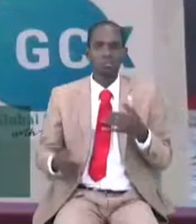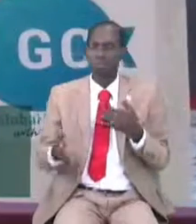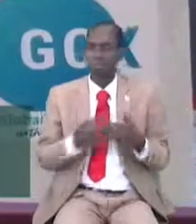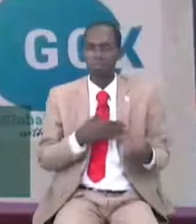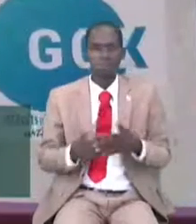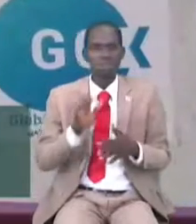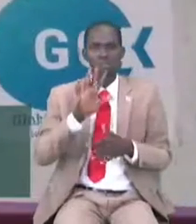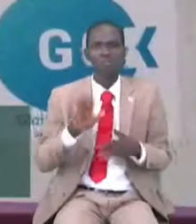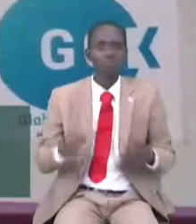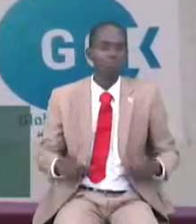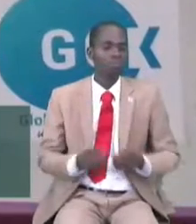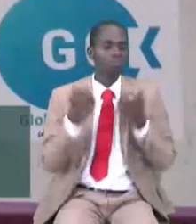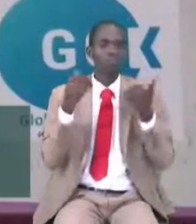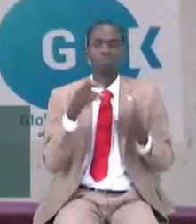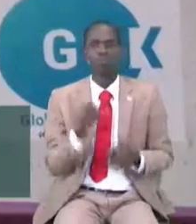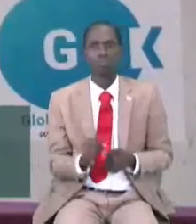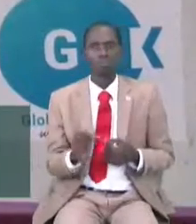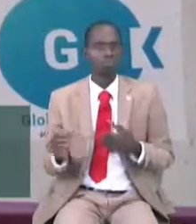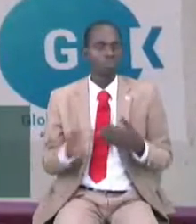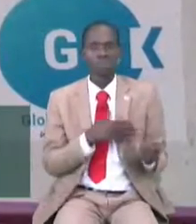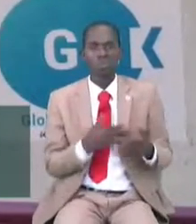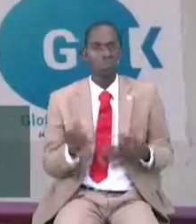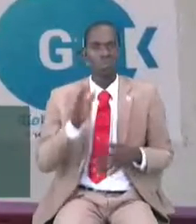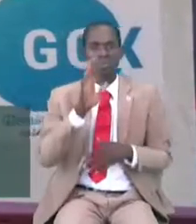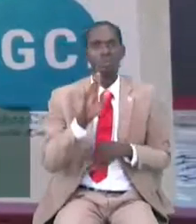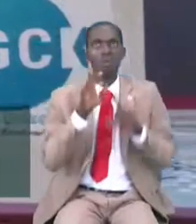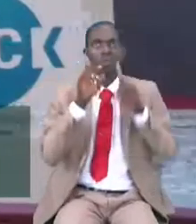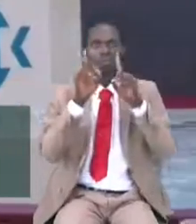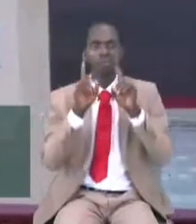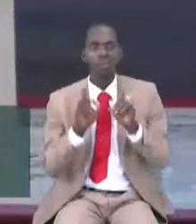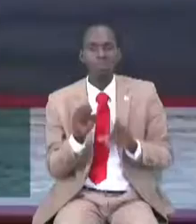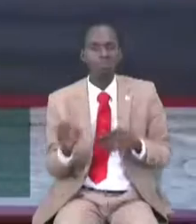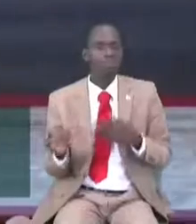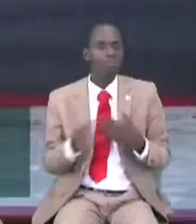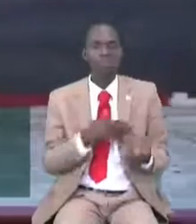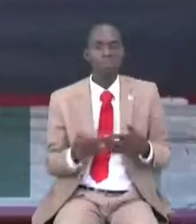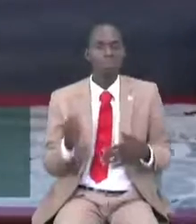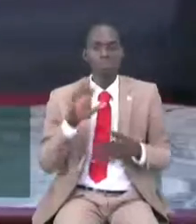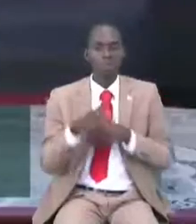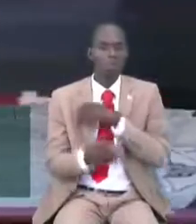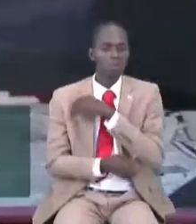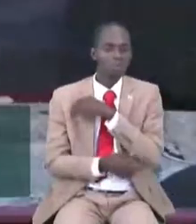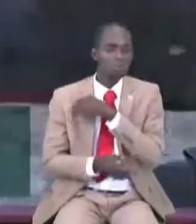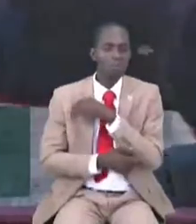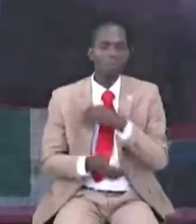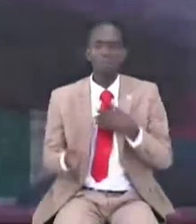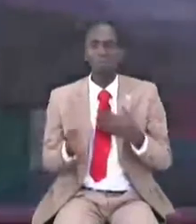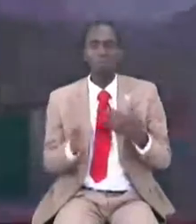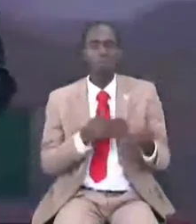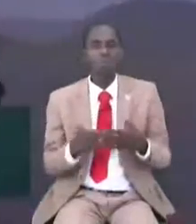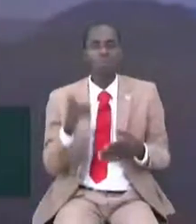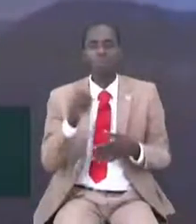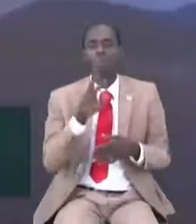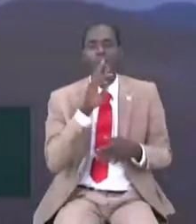tentation, ton territoire, quel que soit ton lieu de provenance, quelle que soit ta faiblesse, Dieu est